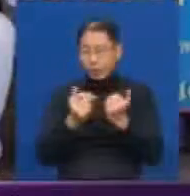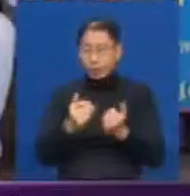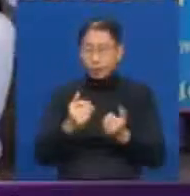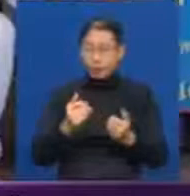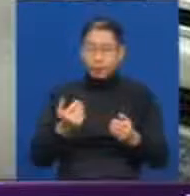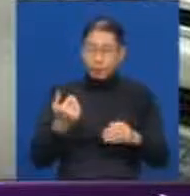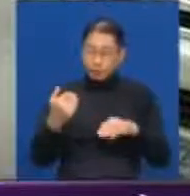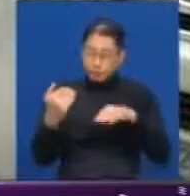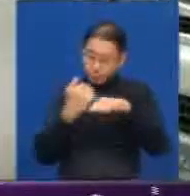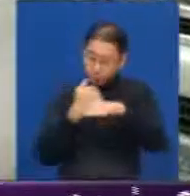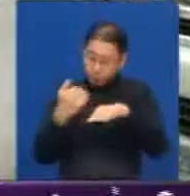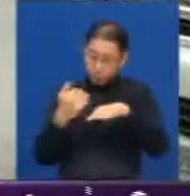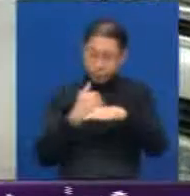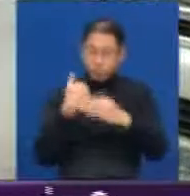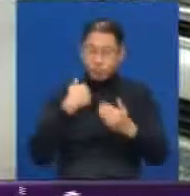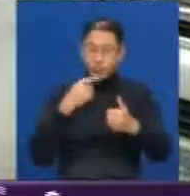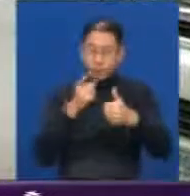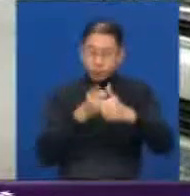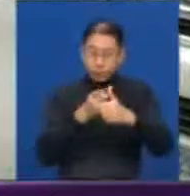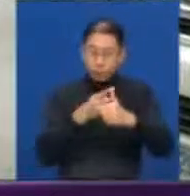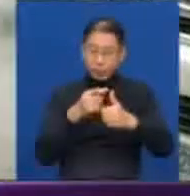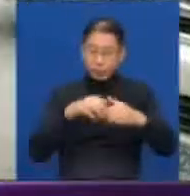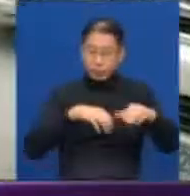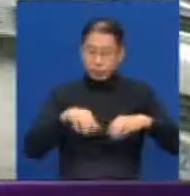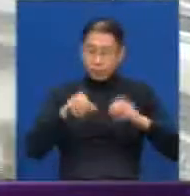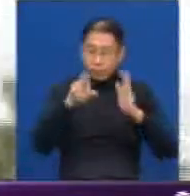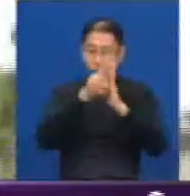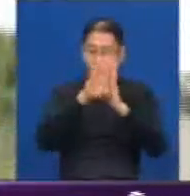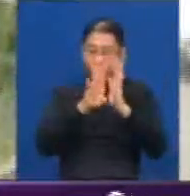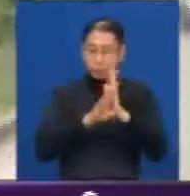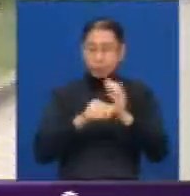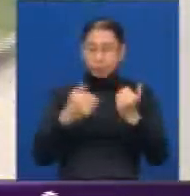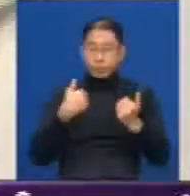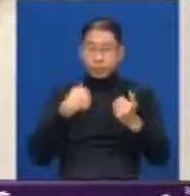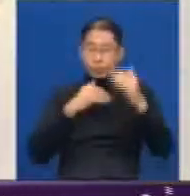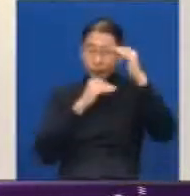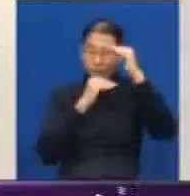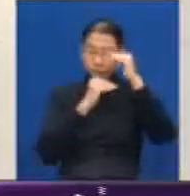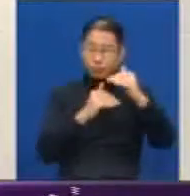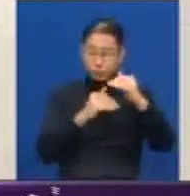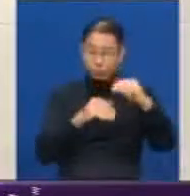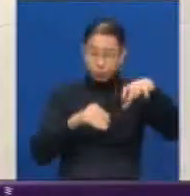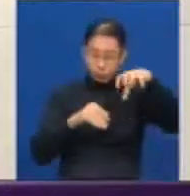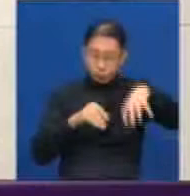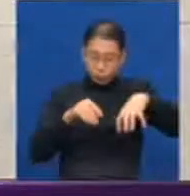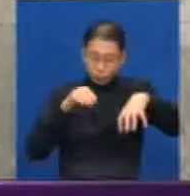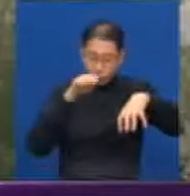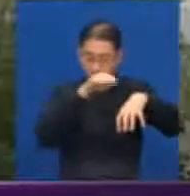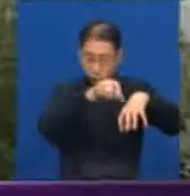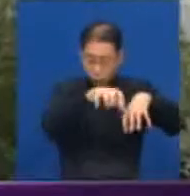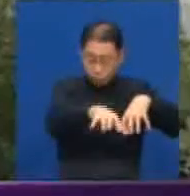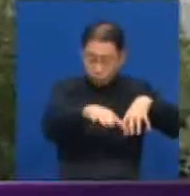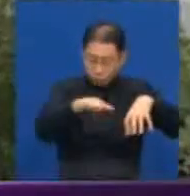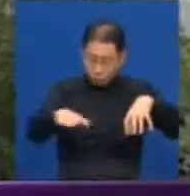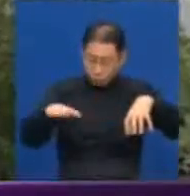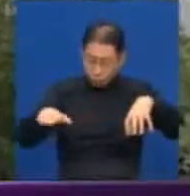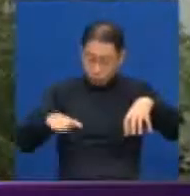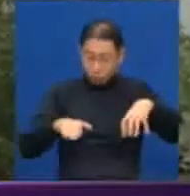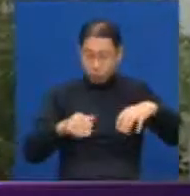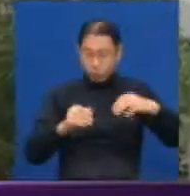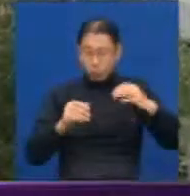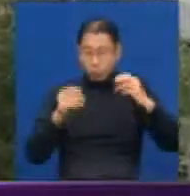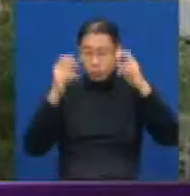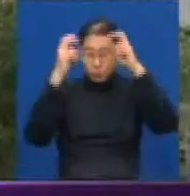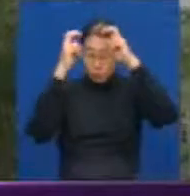การเดินรถซึ่งขั้นตอนแรกการจัดระเบียบได้มีการกำหนดจุดจอดรถตู้แห่งใหม่ไว้ที่ใต้ทางด่วน